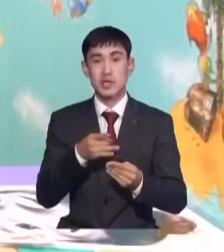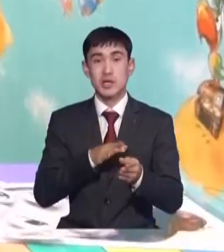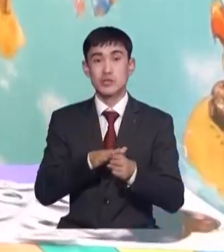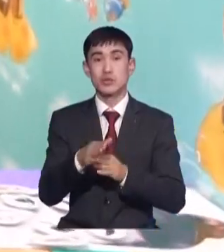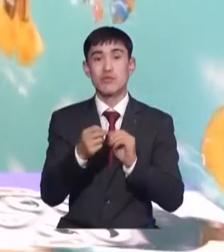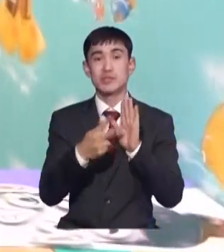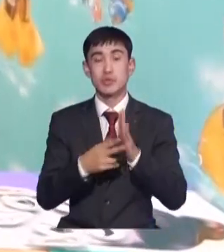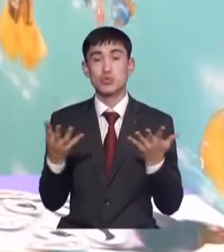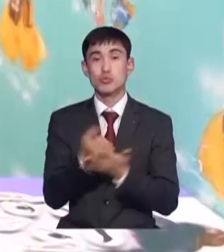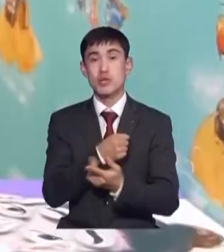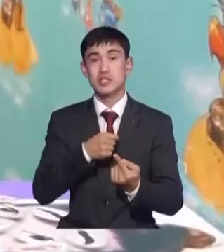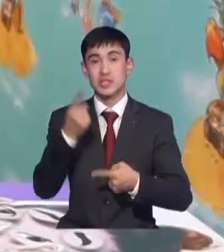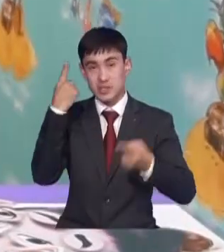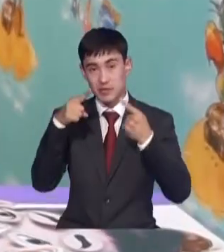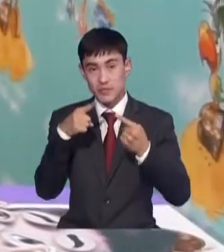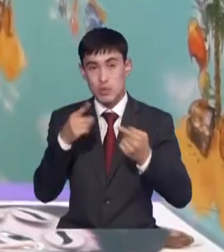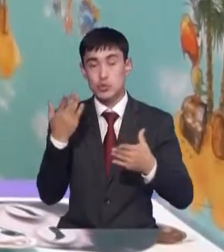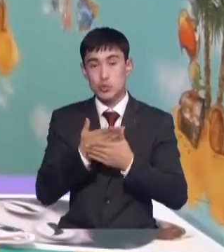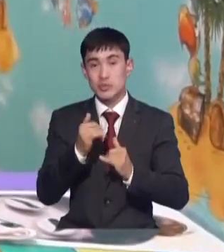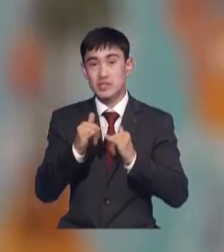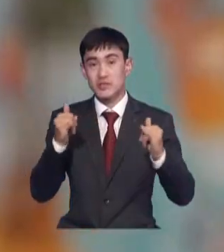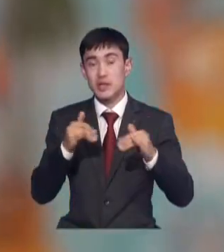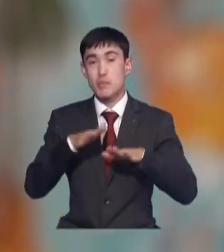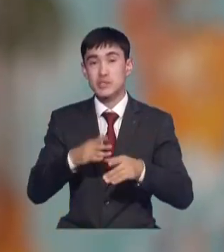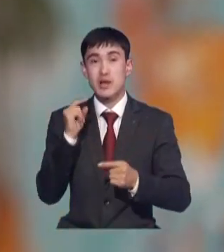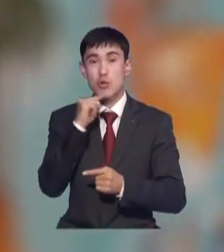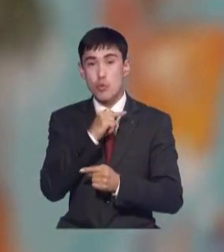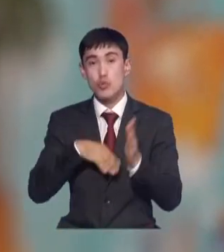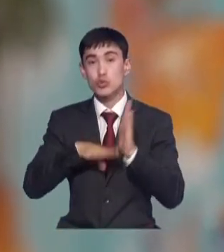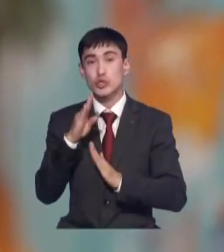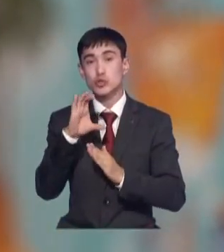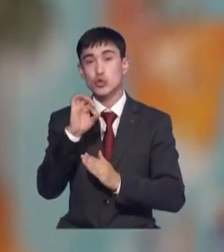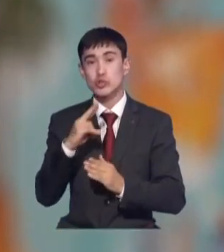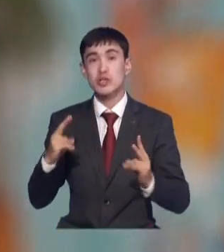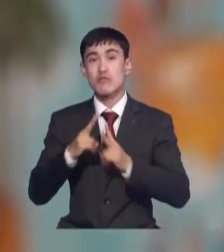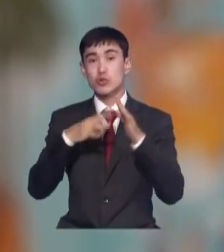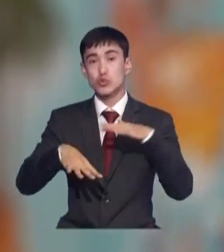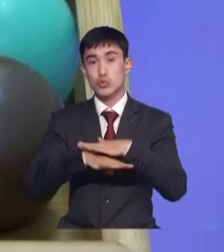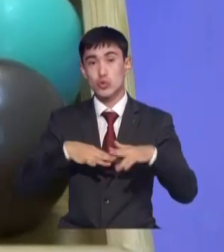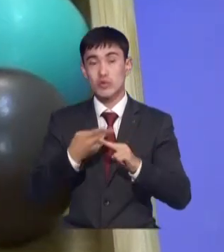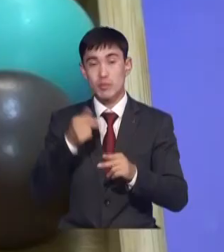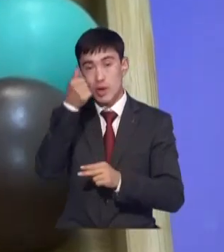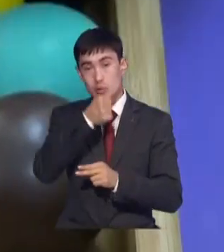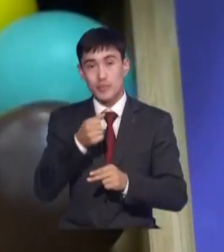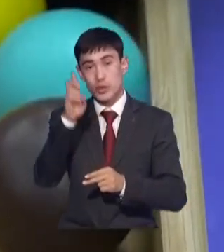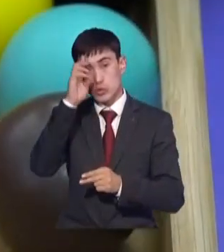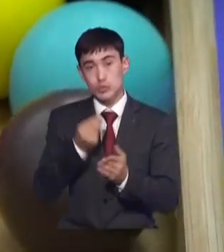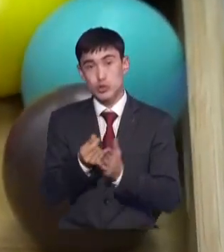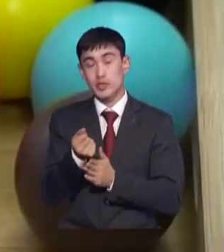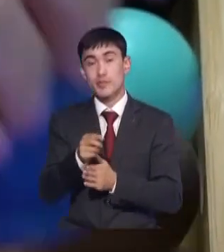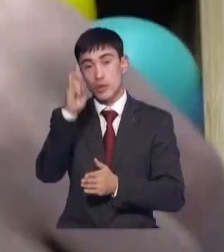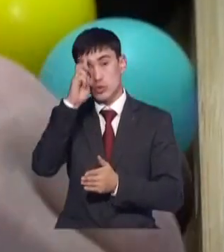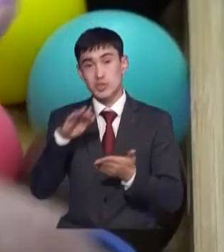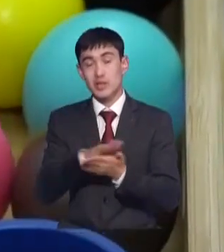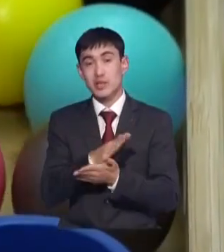реализовано 18 успешных инициатив, что способствует развитию местной экономики и улучшению социальной инфраструктуры. В этом году из бюджета на государственные